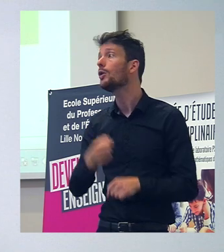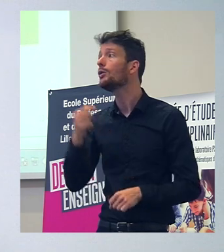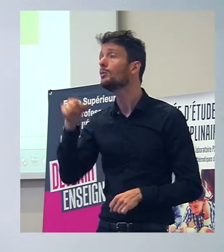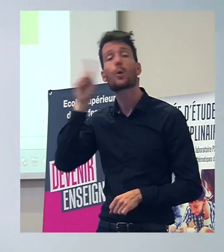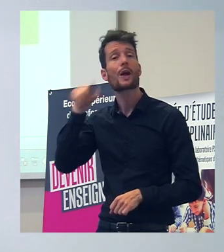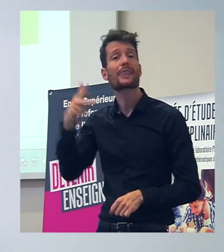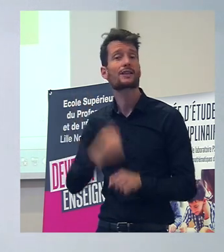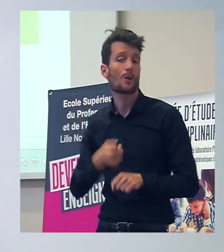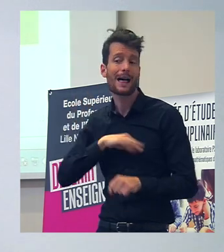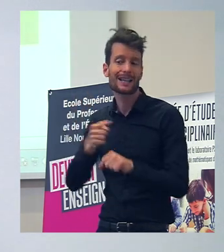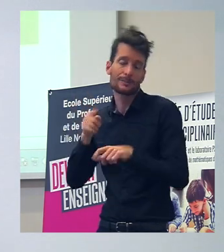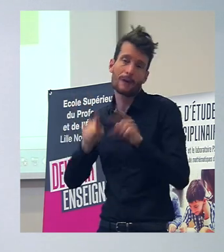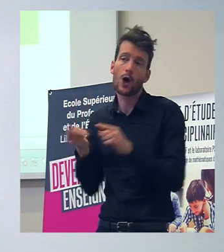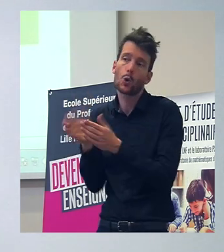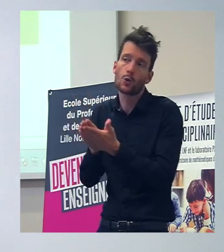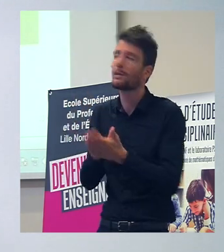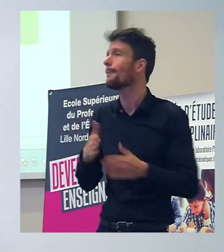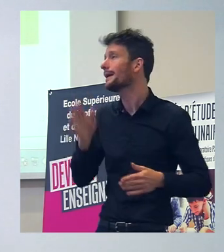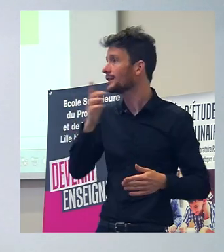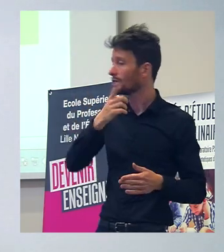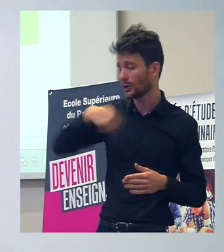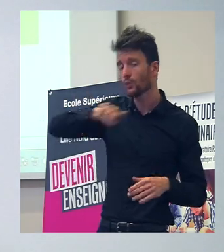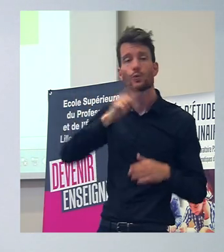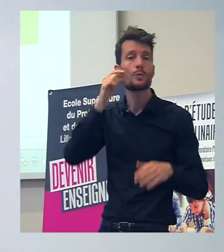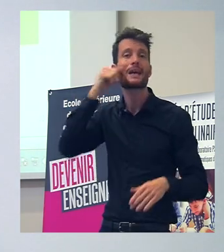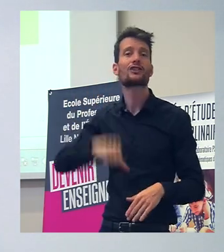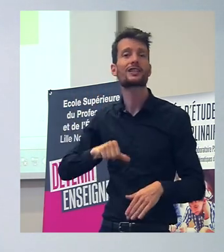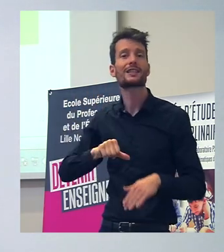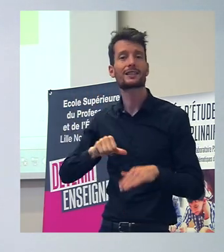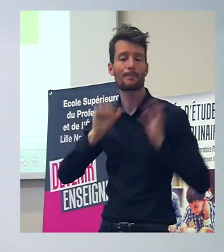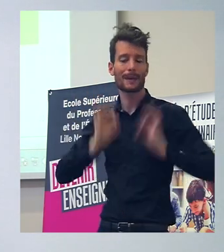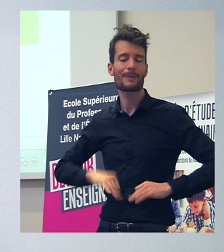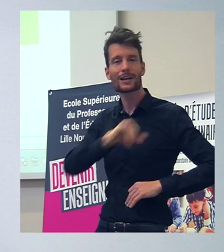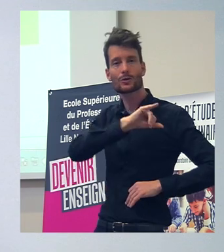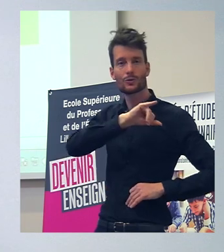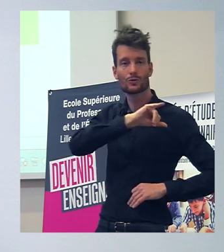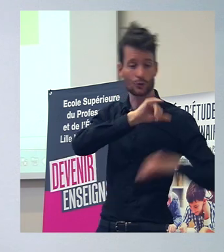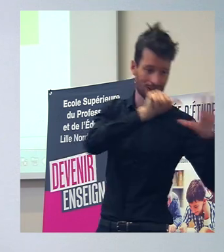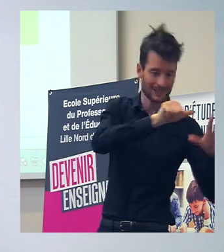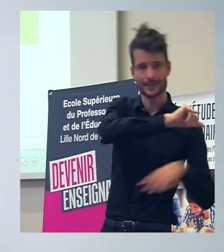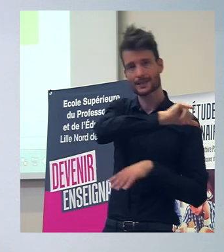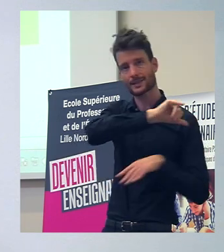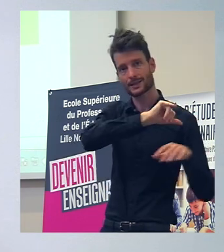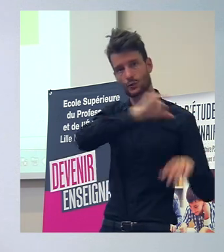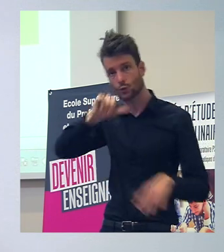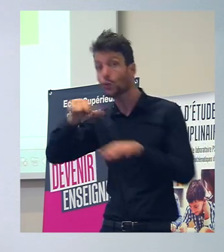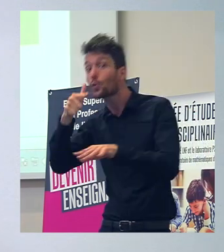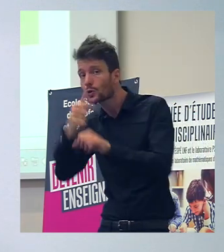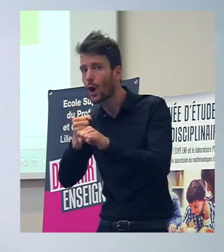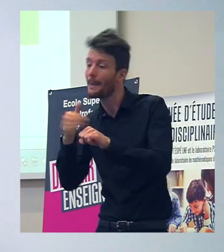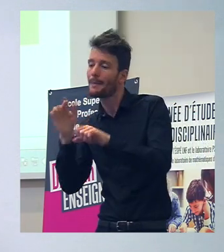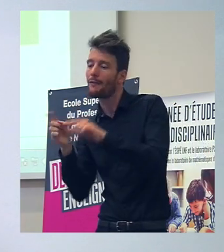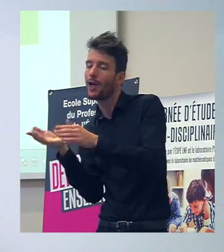doublé. Mais en fait, chez nous, l'école primaire en Belgique, c'est de 6 à 12 ans. Mais on peut